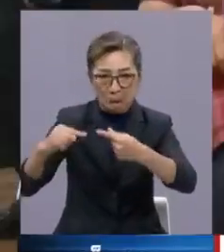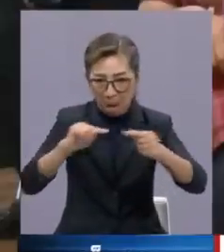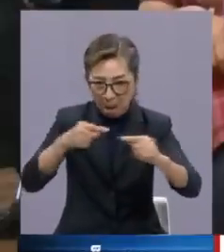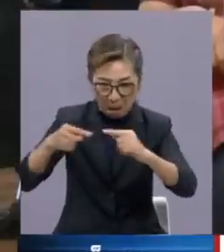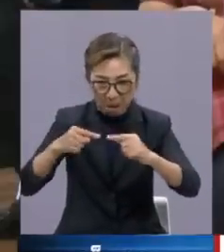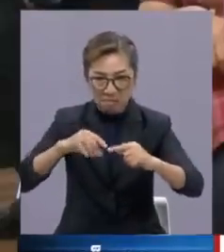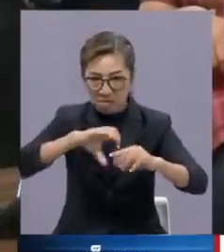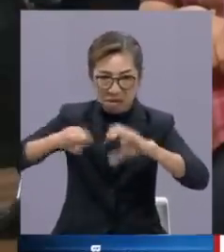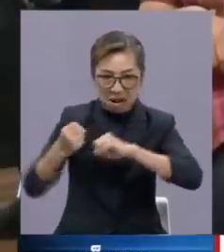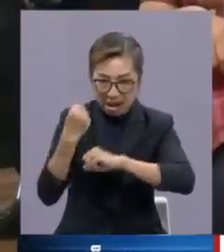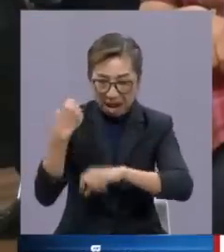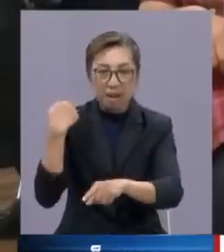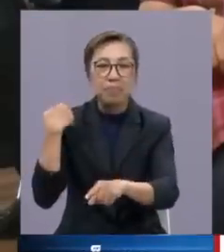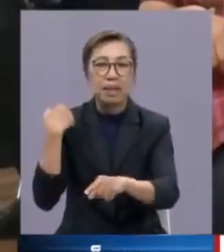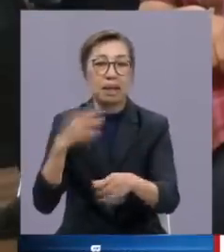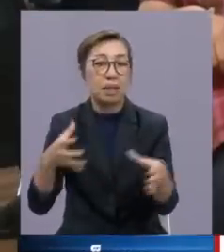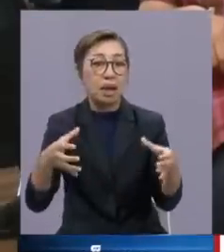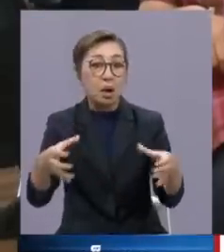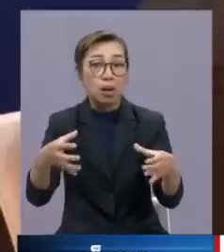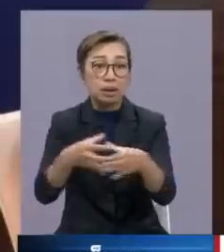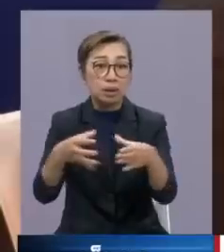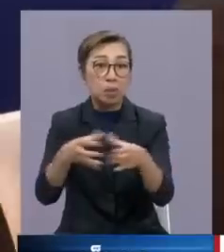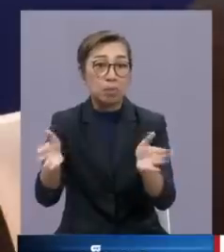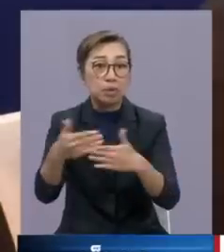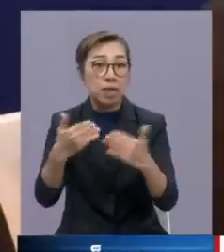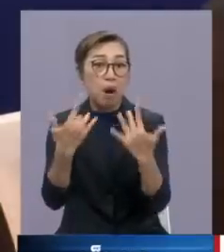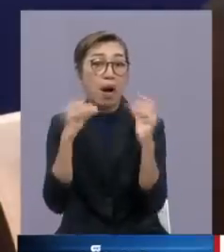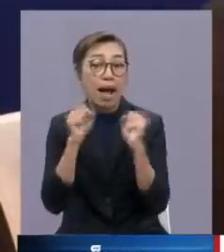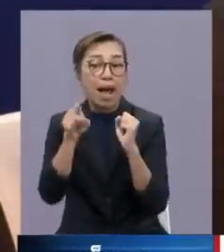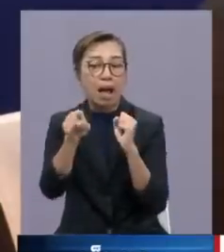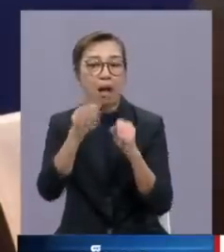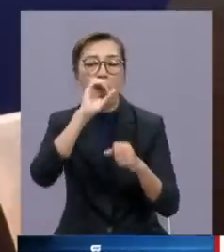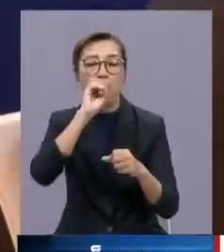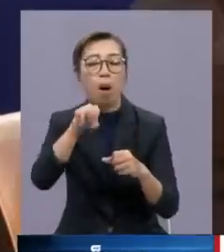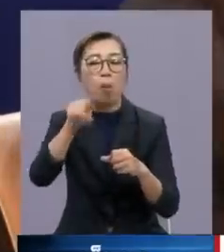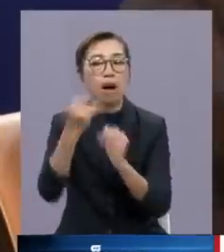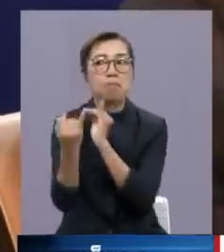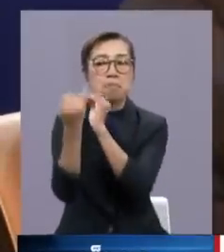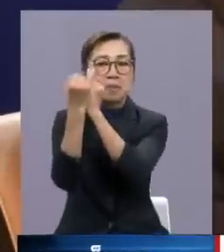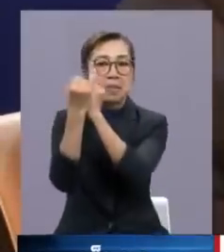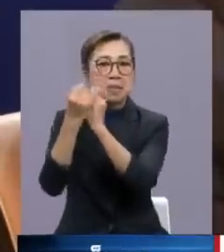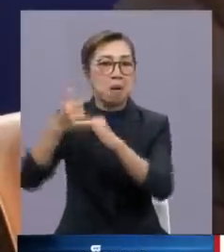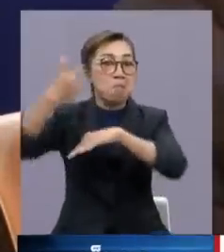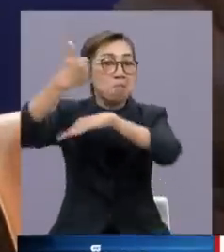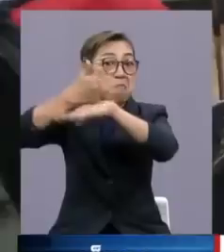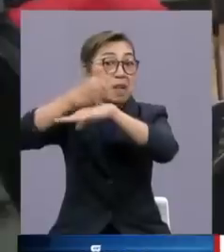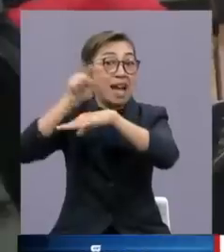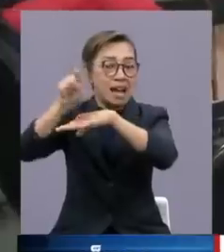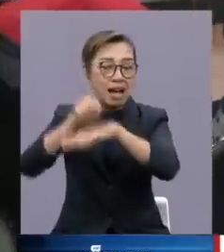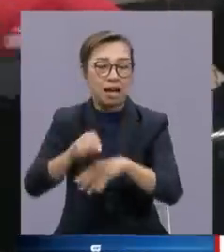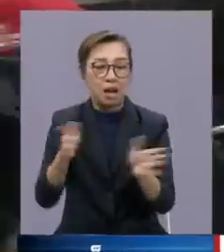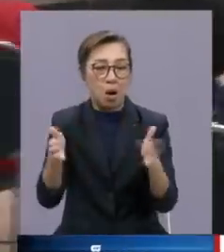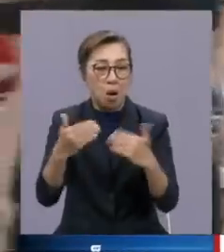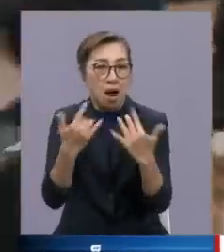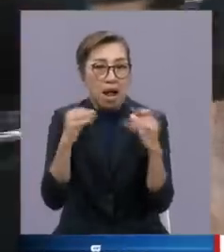ขึ้นขณะที่ทีมห้องแอร์ฮะซึ่งสถาปนาตัวเองมาเป็นสายตรงนายใหญ่ดังนั้นการประเมินกลเกมการเมืองใด